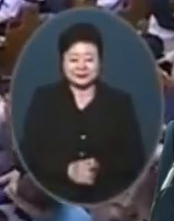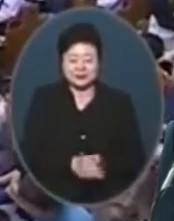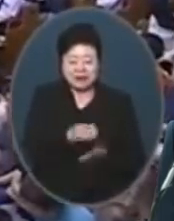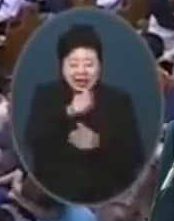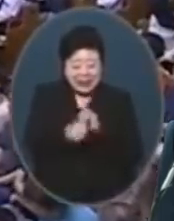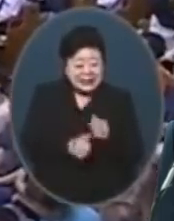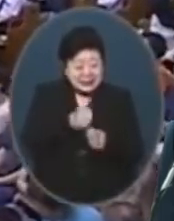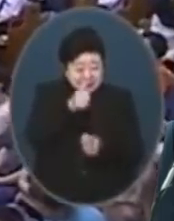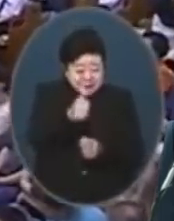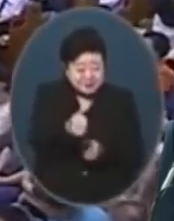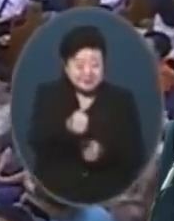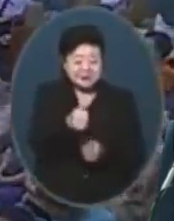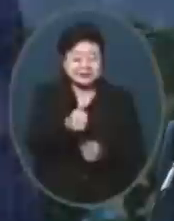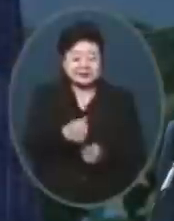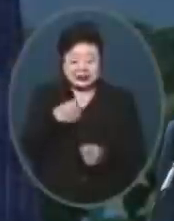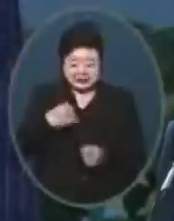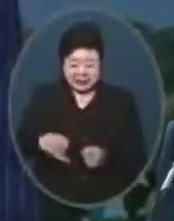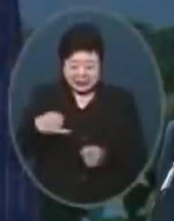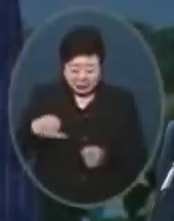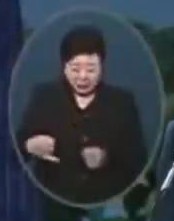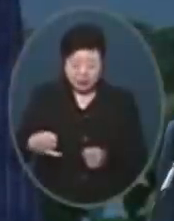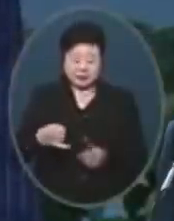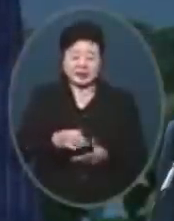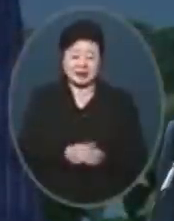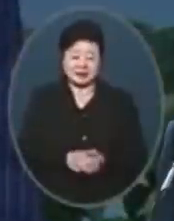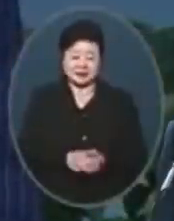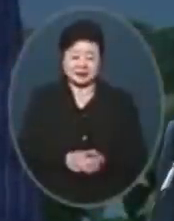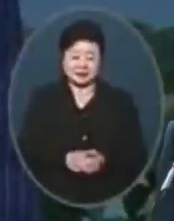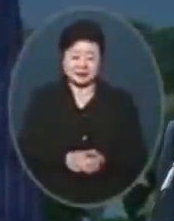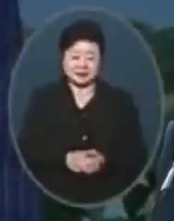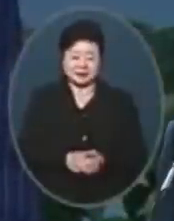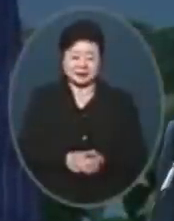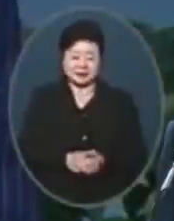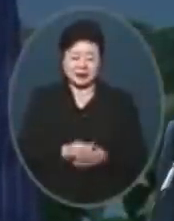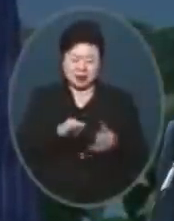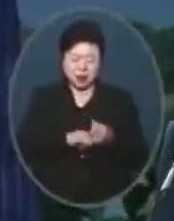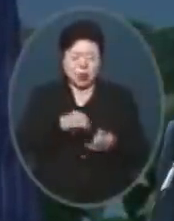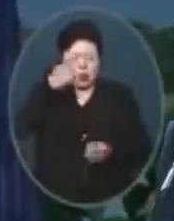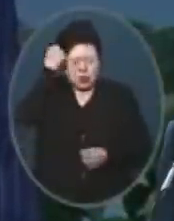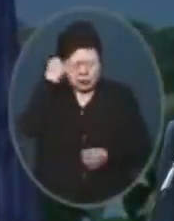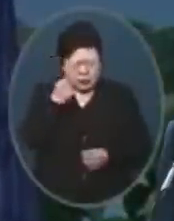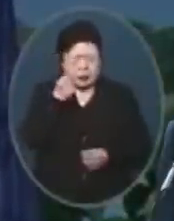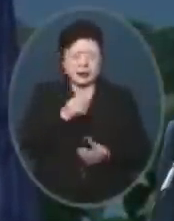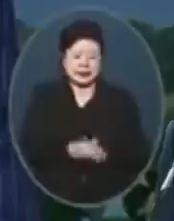우리가 하나님의 자녀라는 것을 잊지 말아야 되는 것입니다.